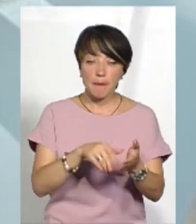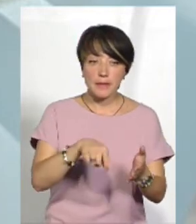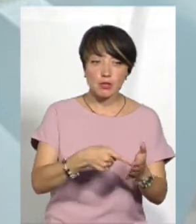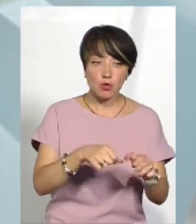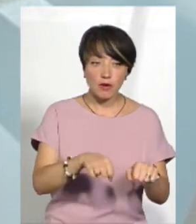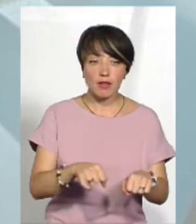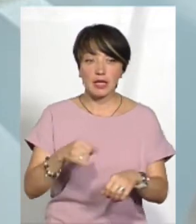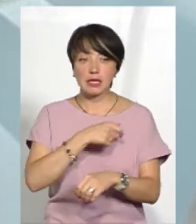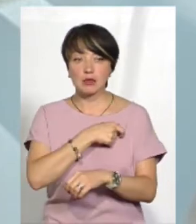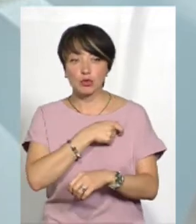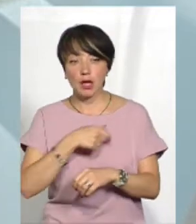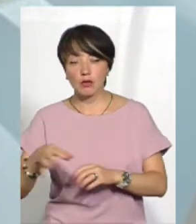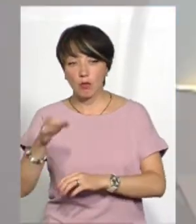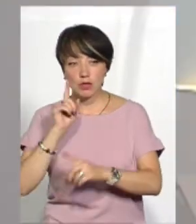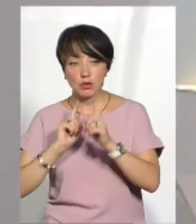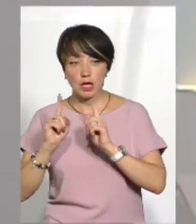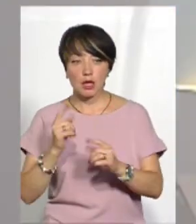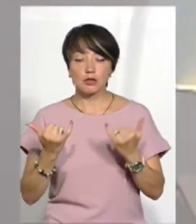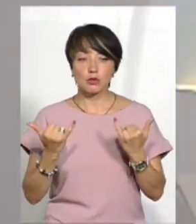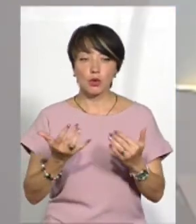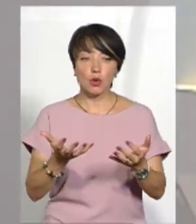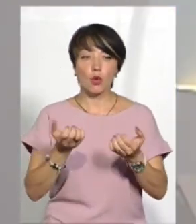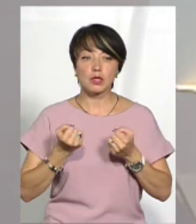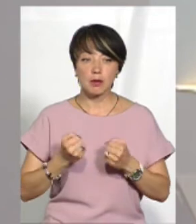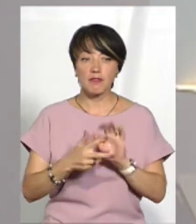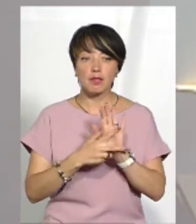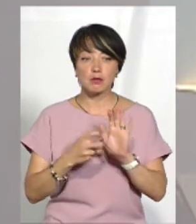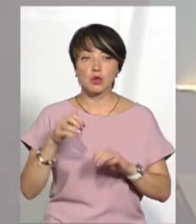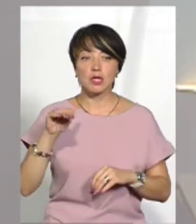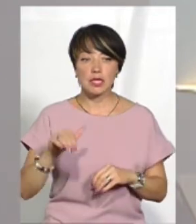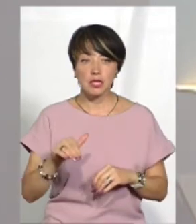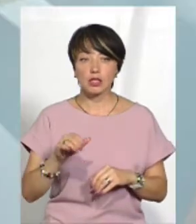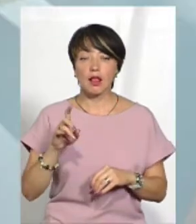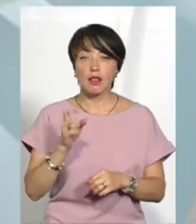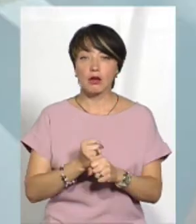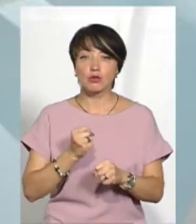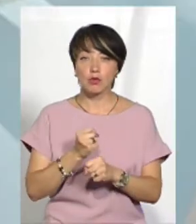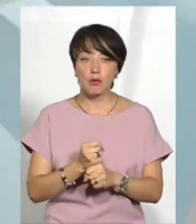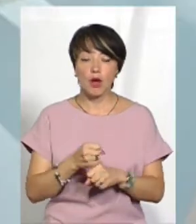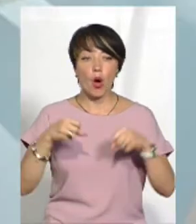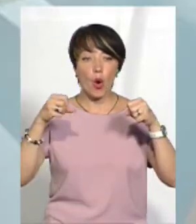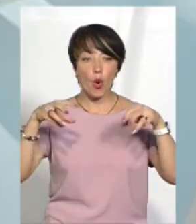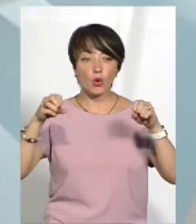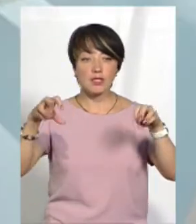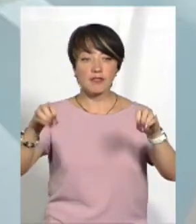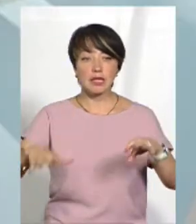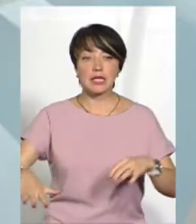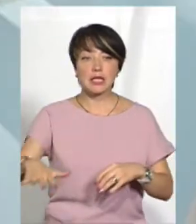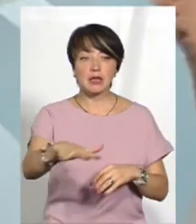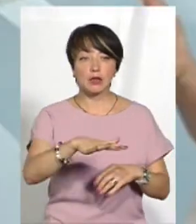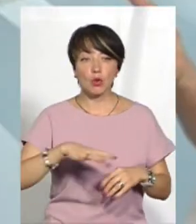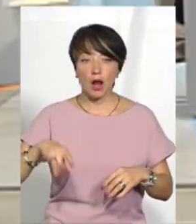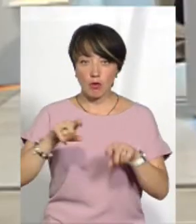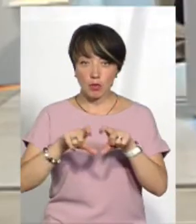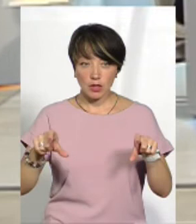міської влади, і депутатів обласної ради, ми сьогодні отримали 800 тисяч над зробленням освітлення території